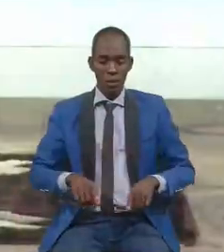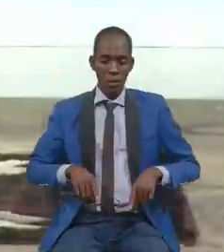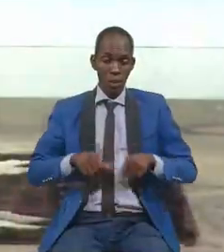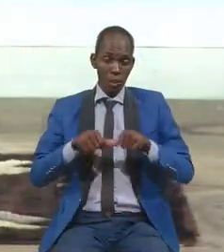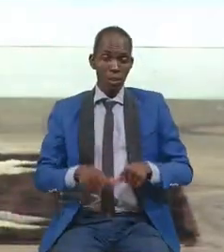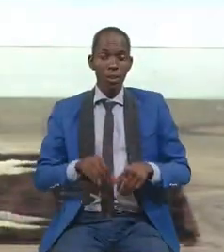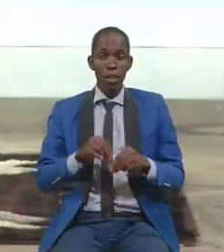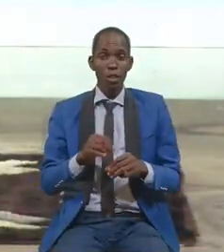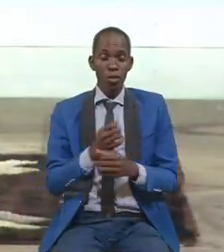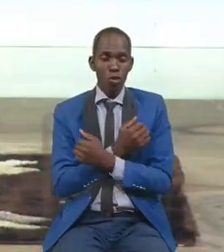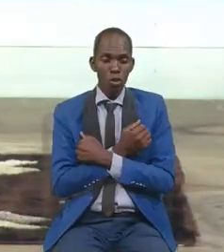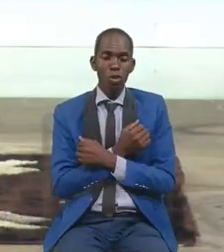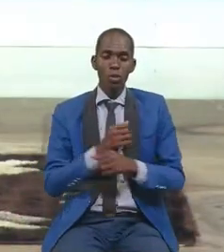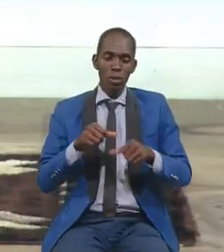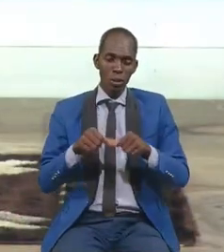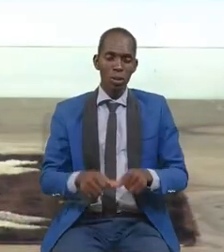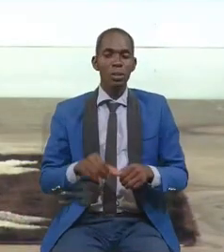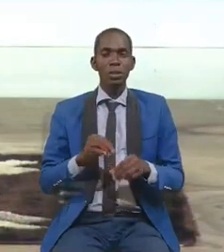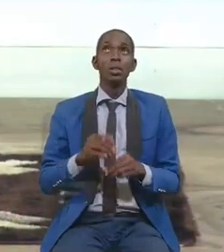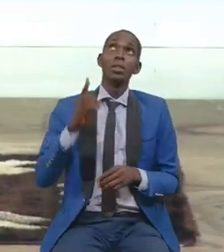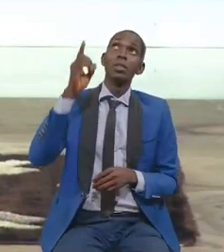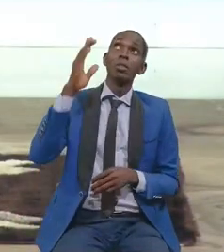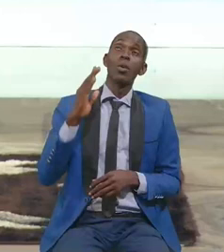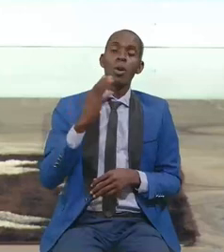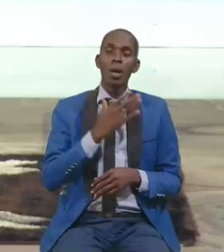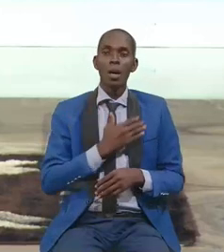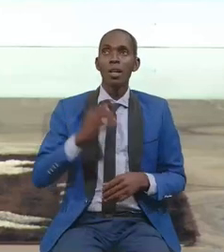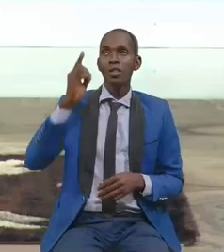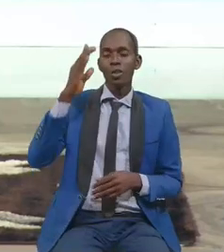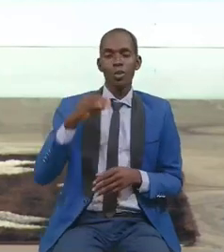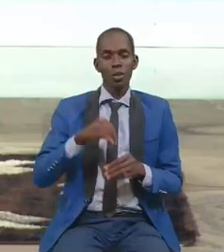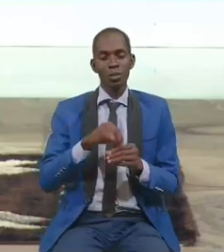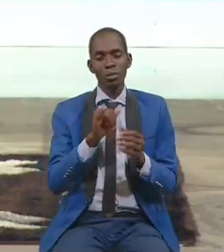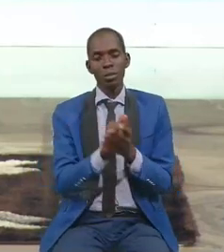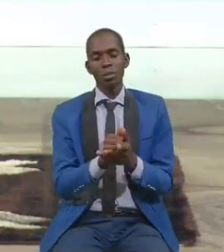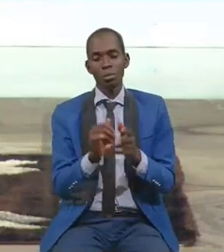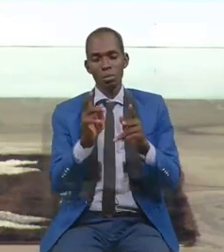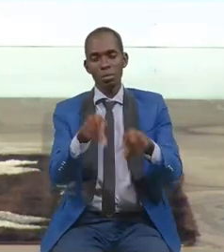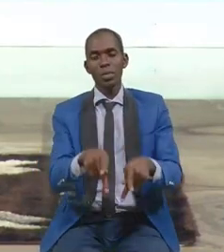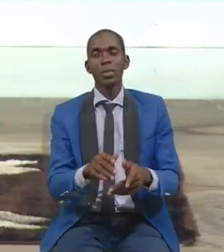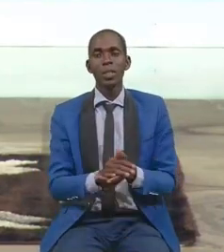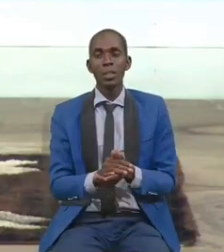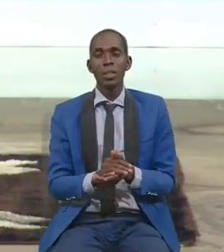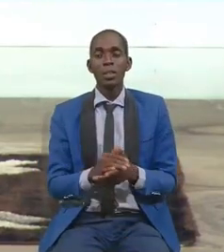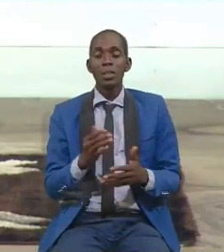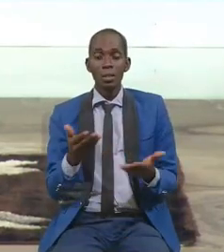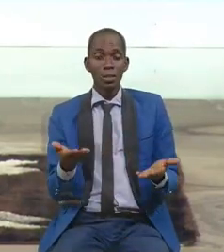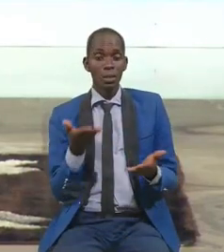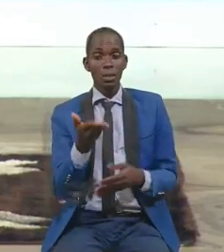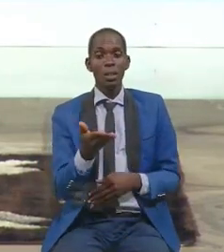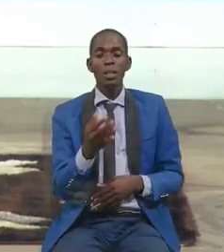Dieu. Et Dieu demeure en lui. Tel il est.